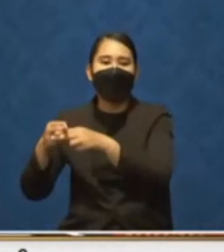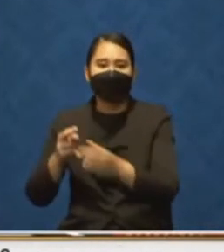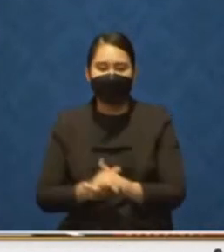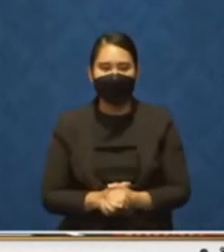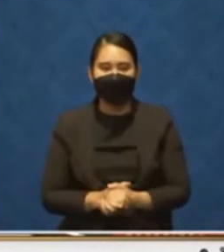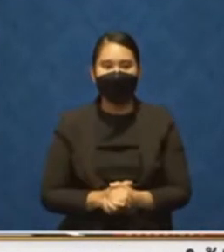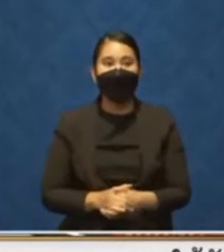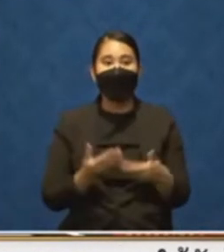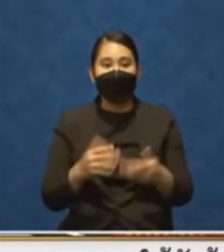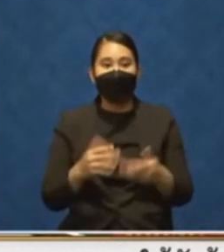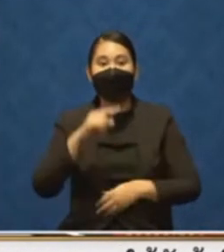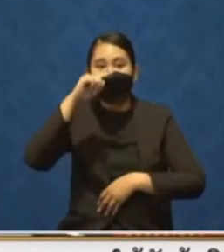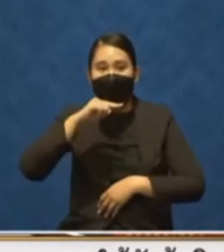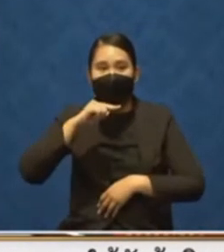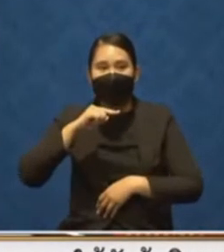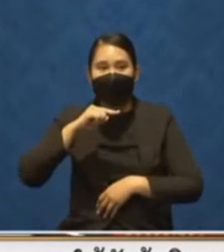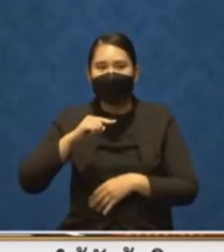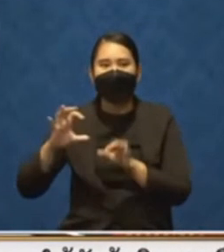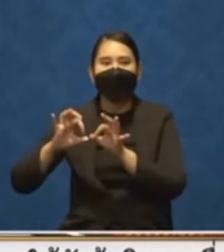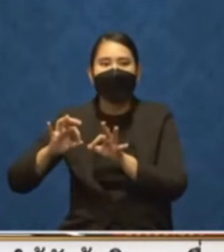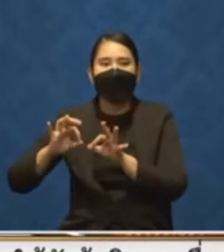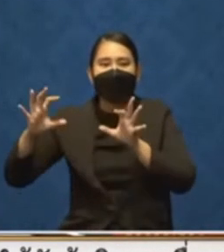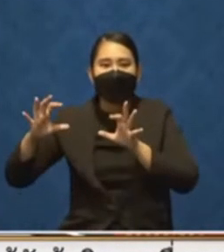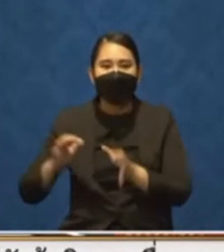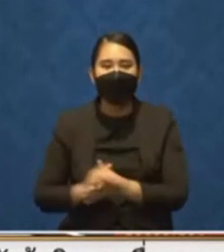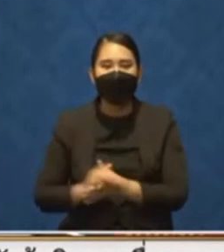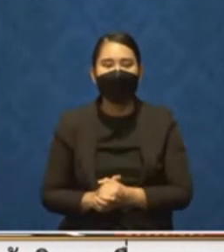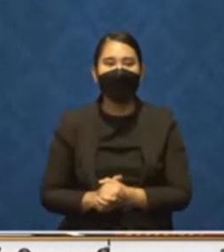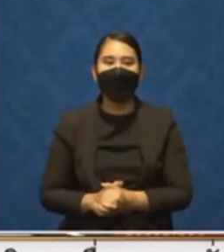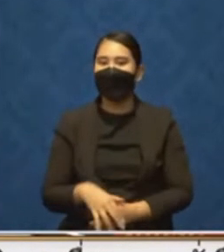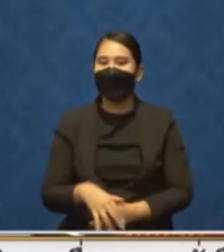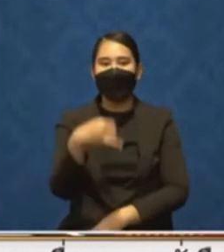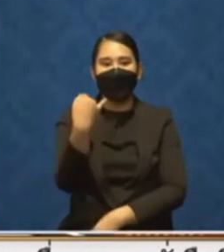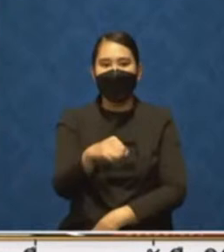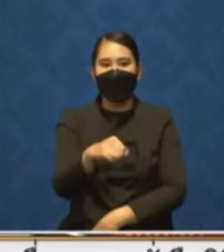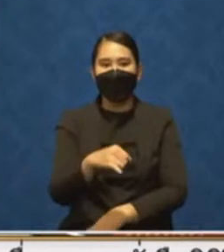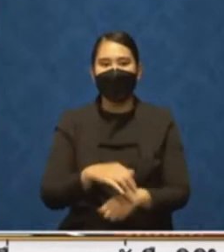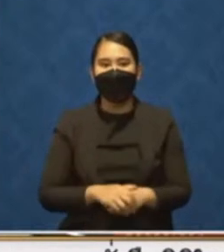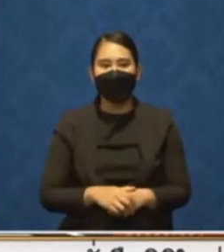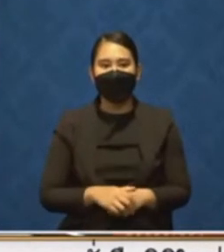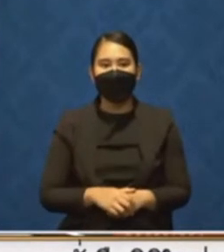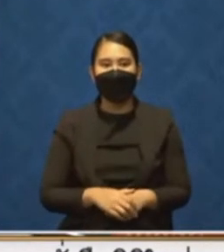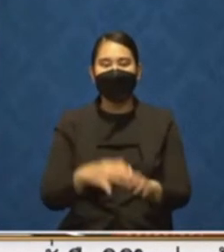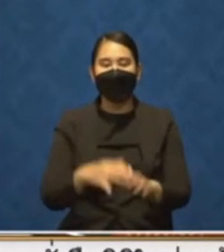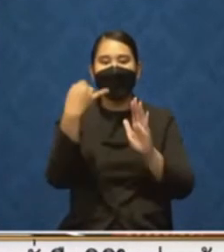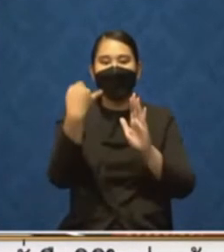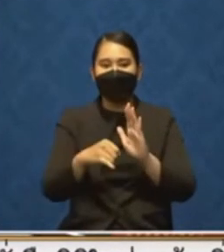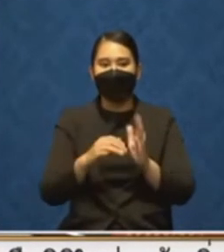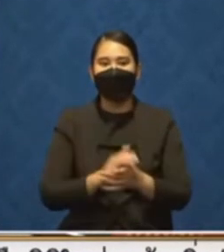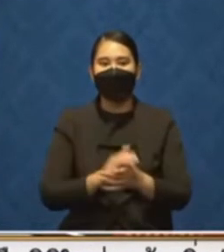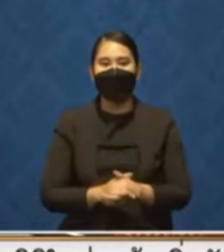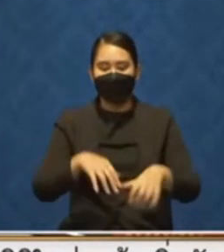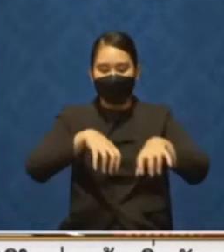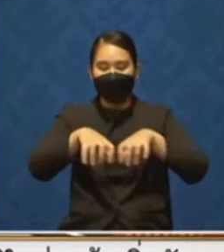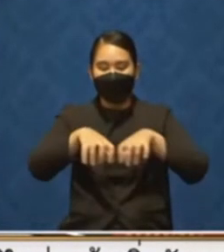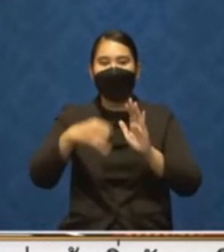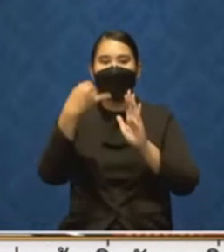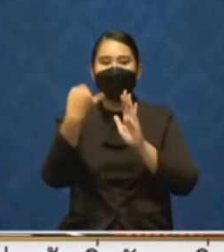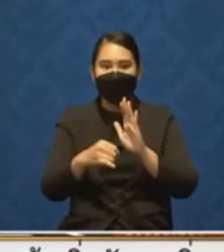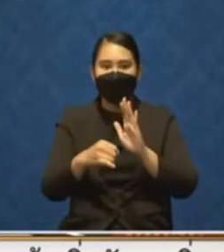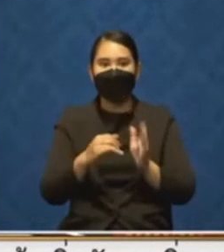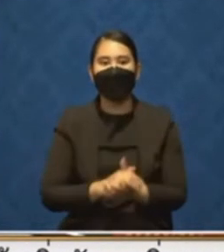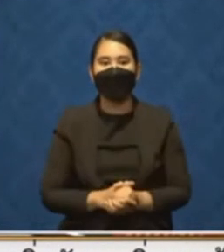ที่ไทยไม่มีส่วนเกี่ยวข้องอันนี้ผิดถนัดเลยครับเป็นความผิดพลาดทางการบริหารทางการต่างประเทศของ